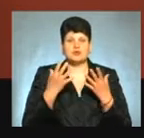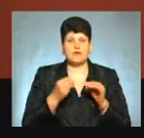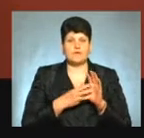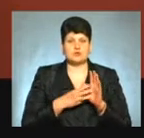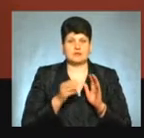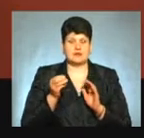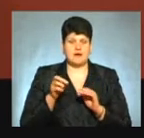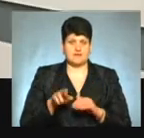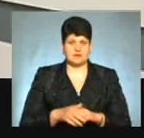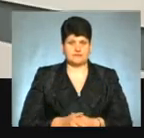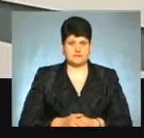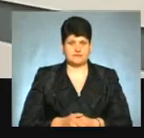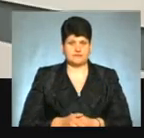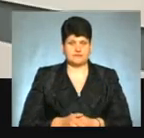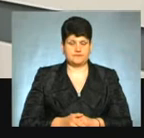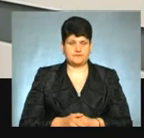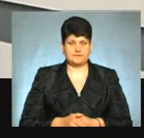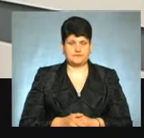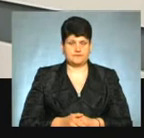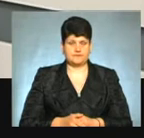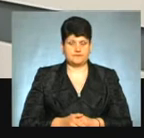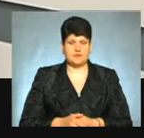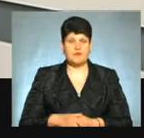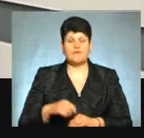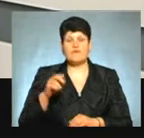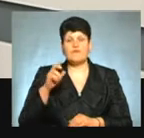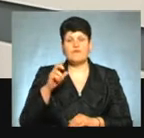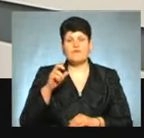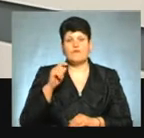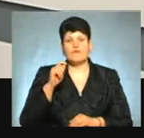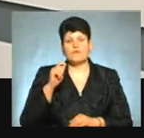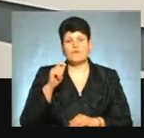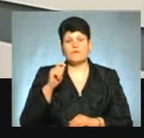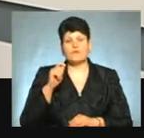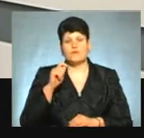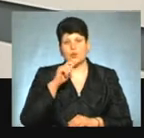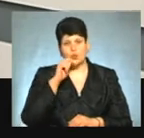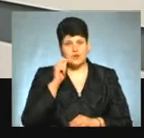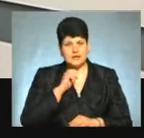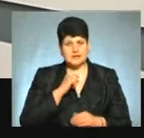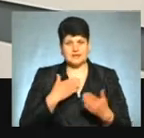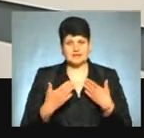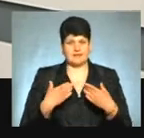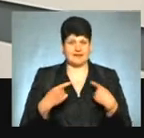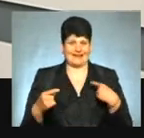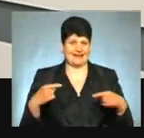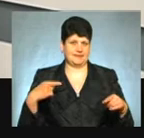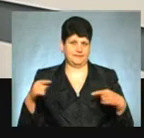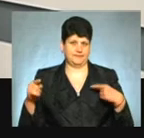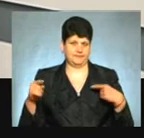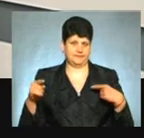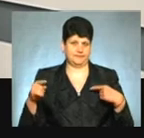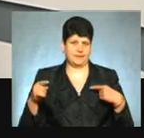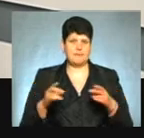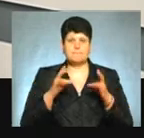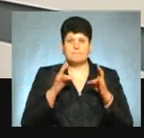травня? Знаєте, в Україні ставлення не ідентичне. І